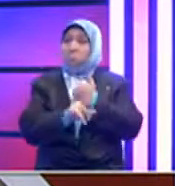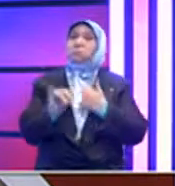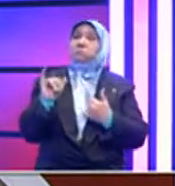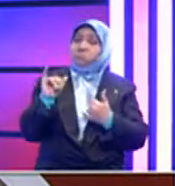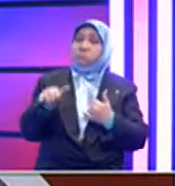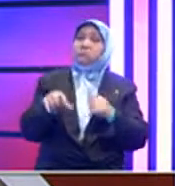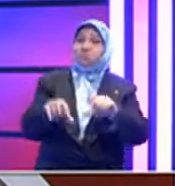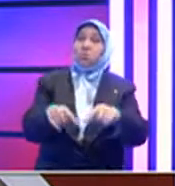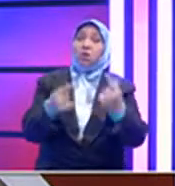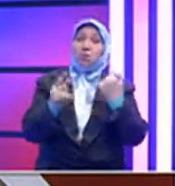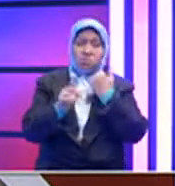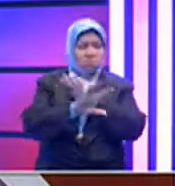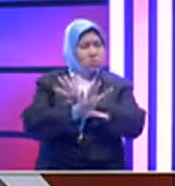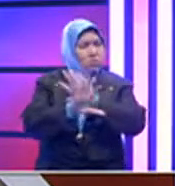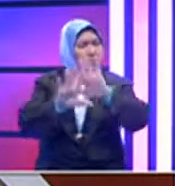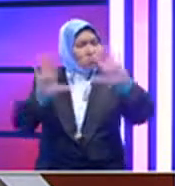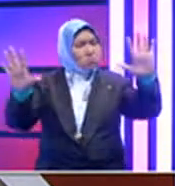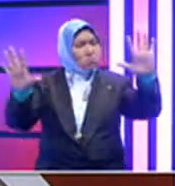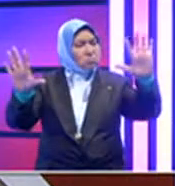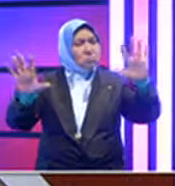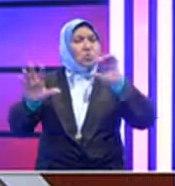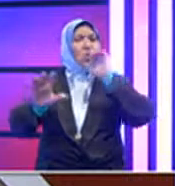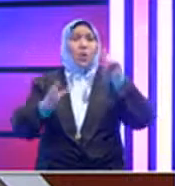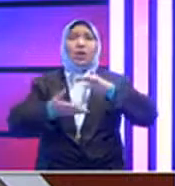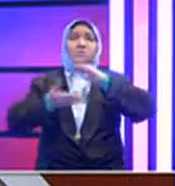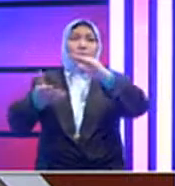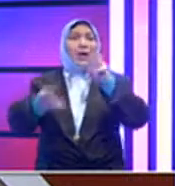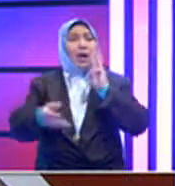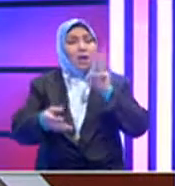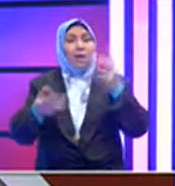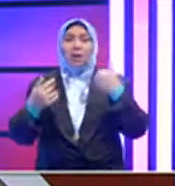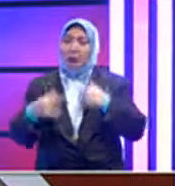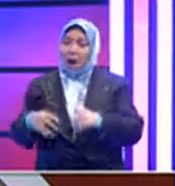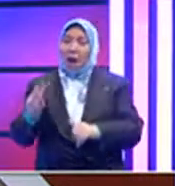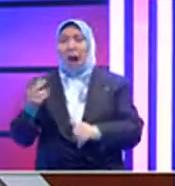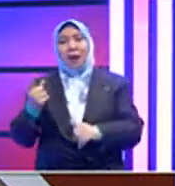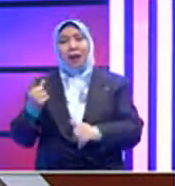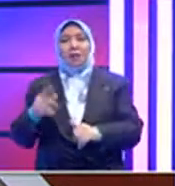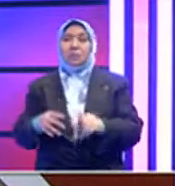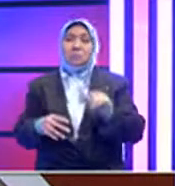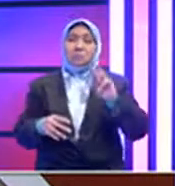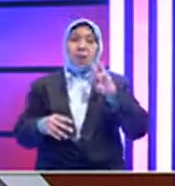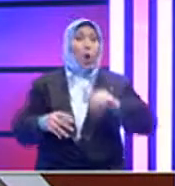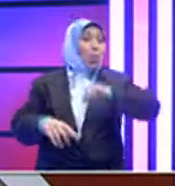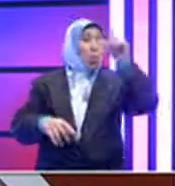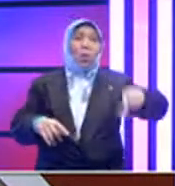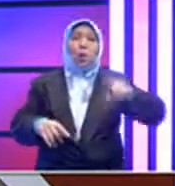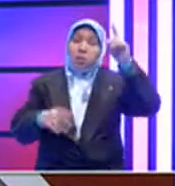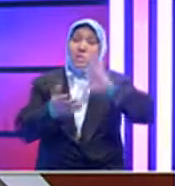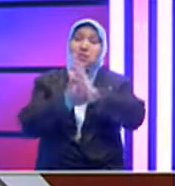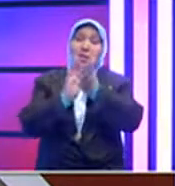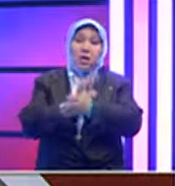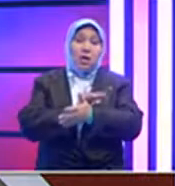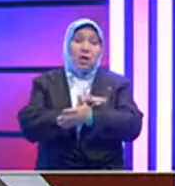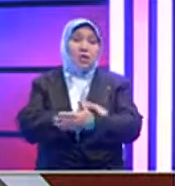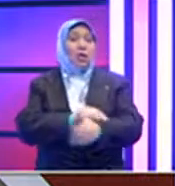bersyukuran ini memang jelas masuk dia bukan sekadar sampaikan Ai adalah aib tetapi Ai ataupun gunung obat jadikan iPhone